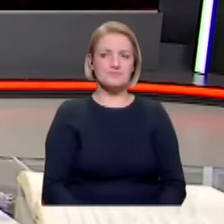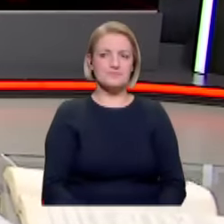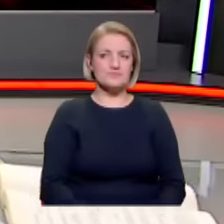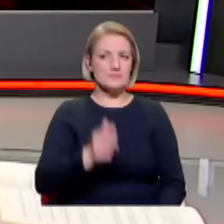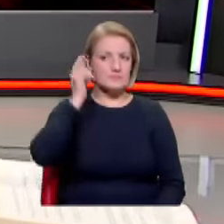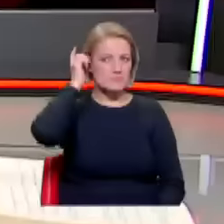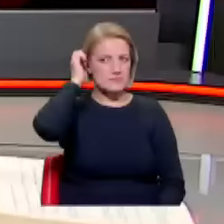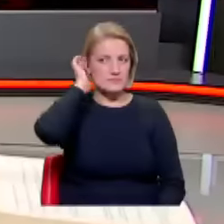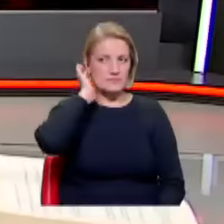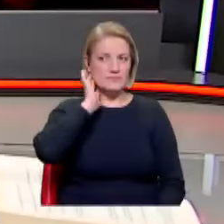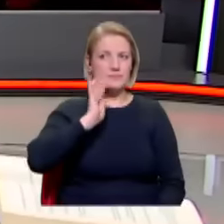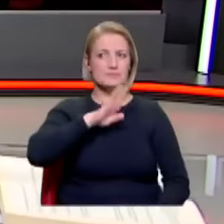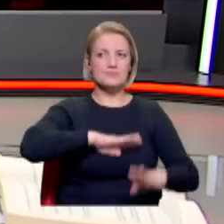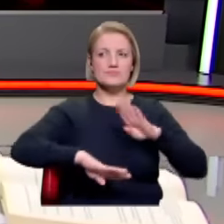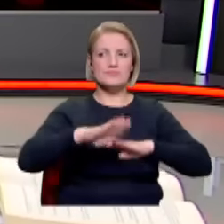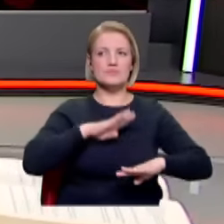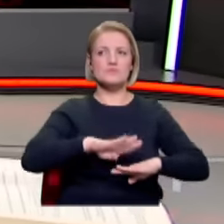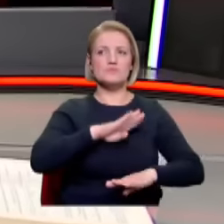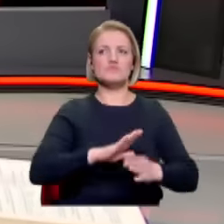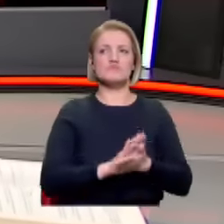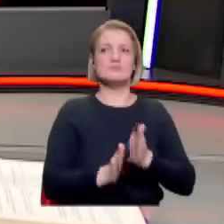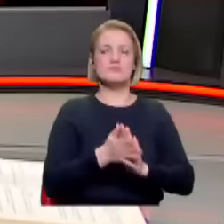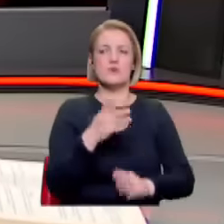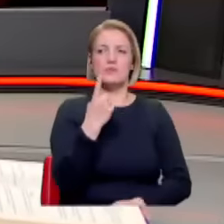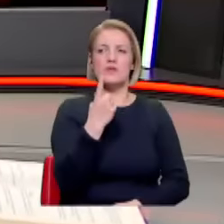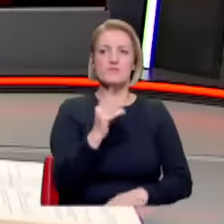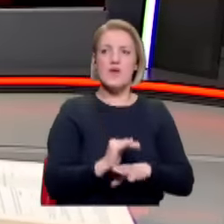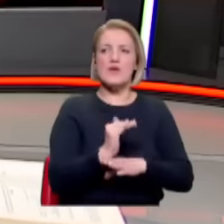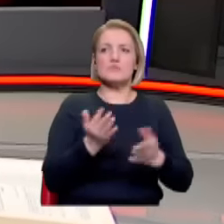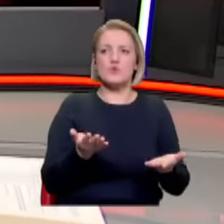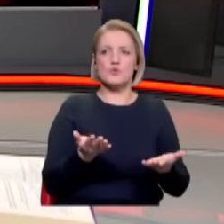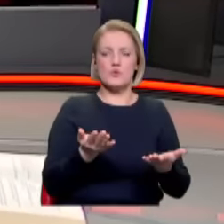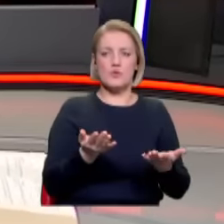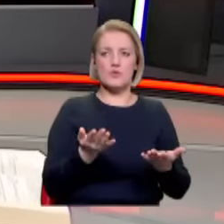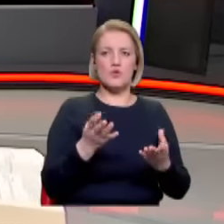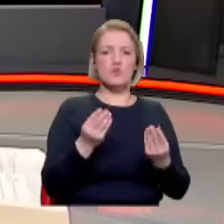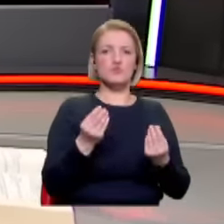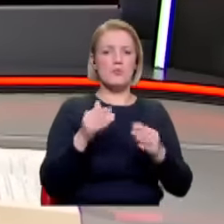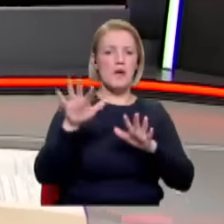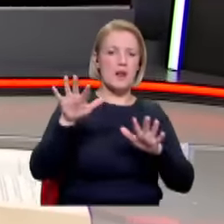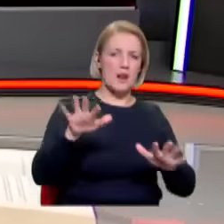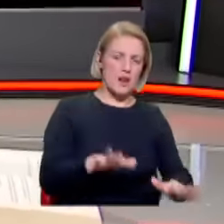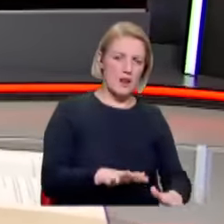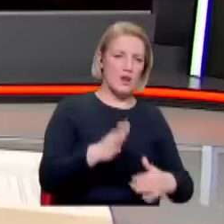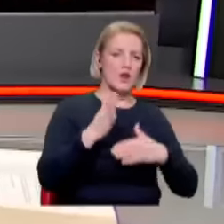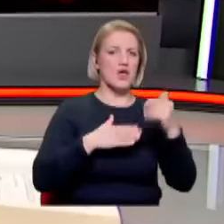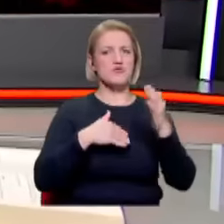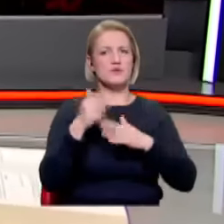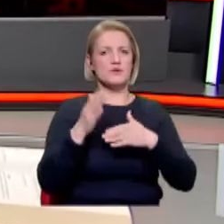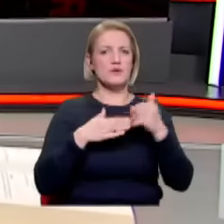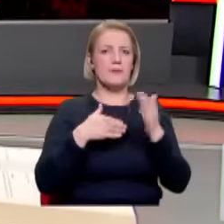tabii memlekette dert bitmiyor ki. Üstelik bir kere de yaşamıyoruz böyle şeyleri. Toprak kaymaları, efendim inşaat